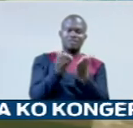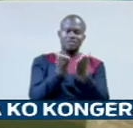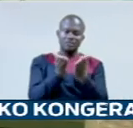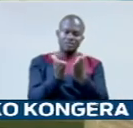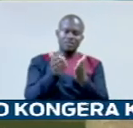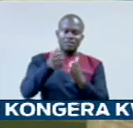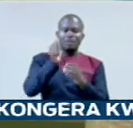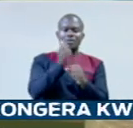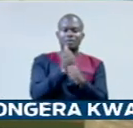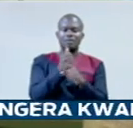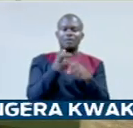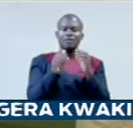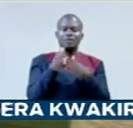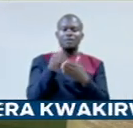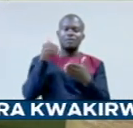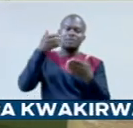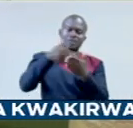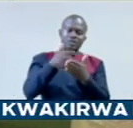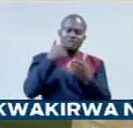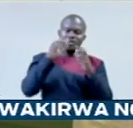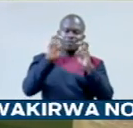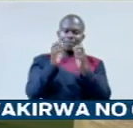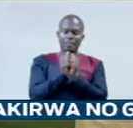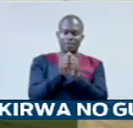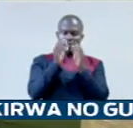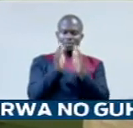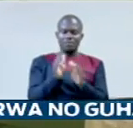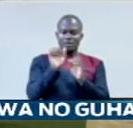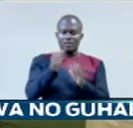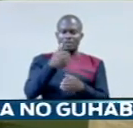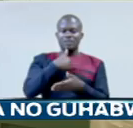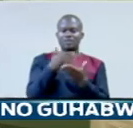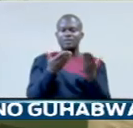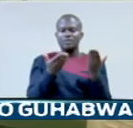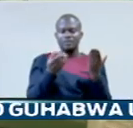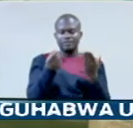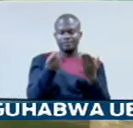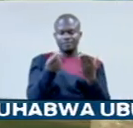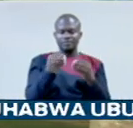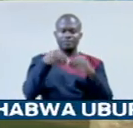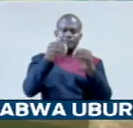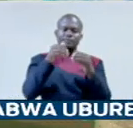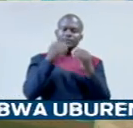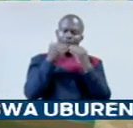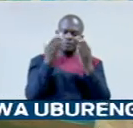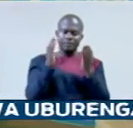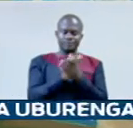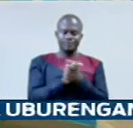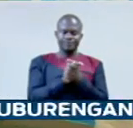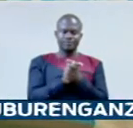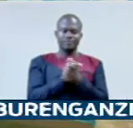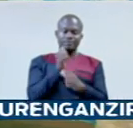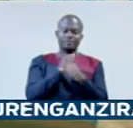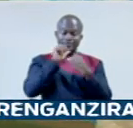bagenda bakora ariko kugeza kuvuga ko umuntu ashobora kuba afite amafaranga bamuhayo ntayo zikaba